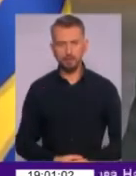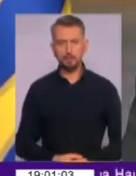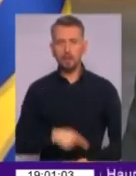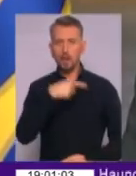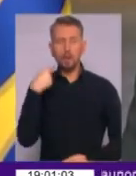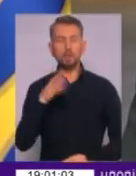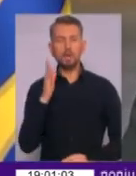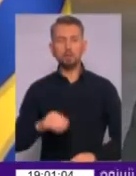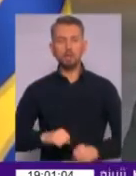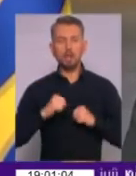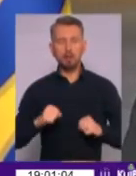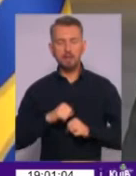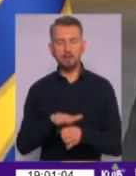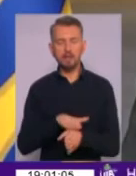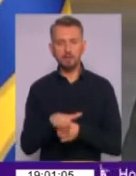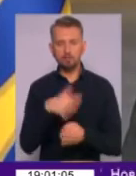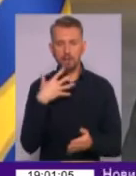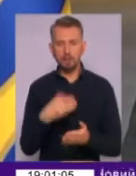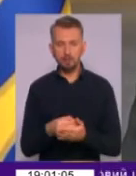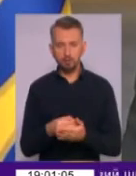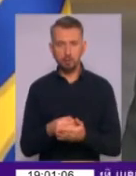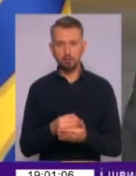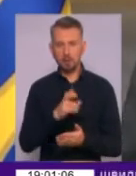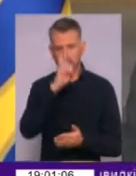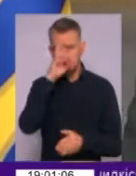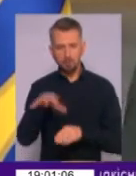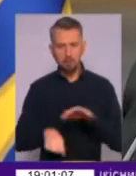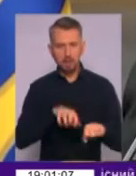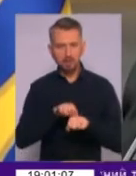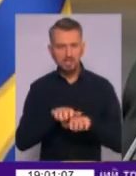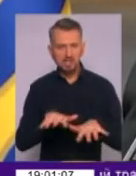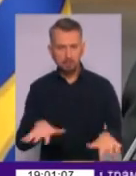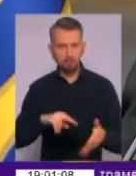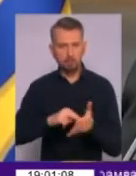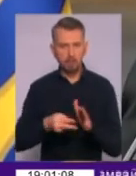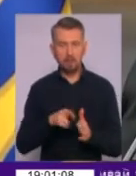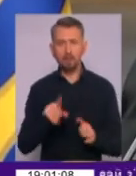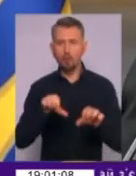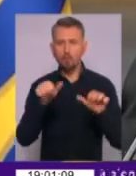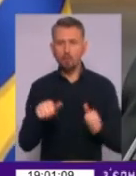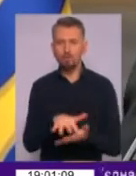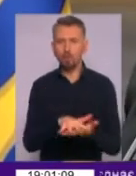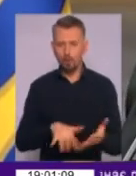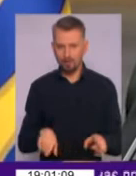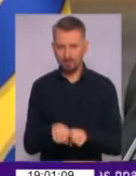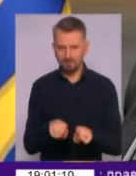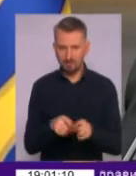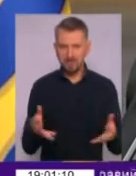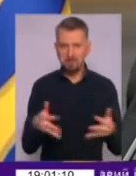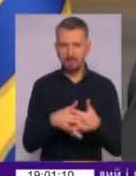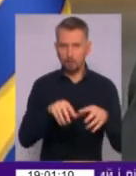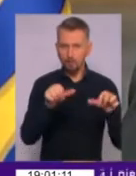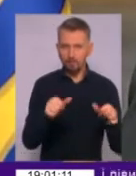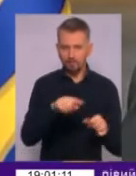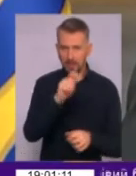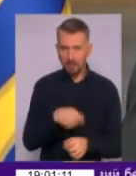Росія буде намагатися реалізувати свої імперські плани як у формі продовження гібридної війни, так і не виключено